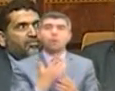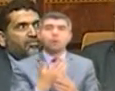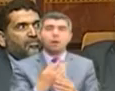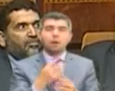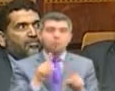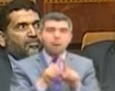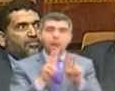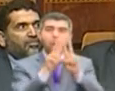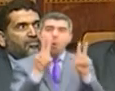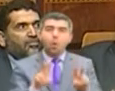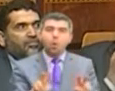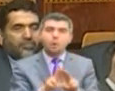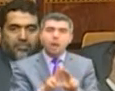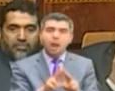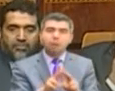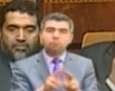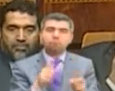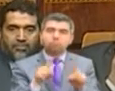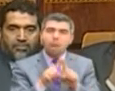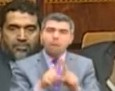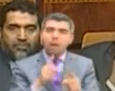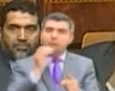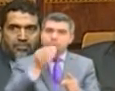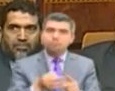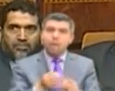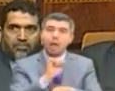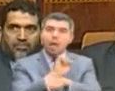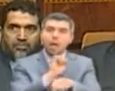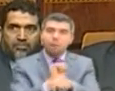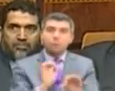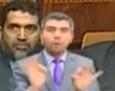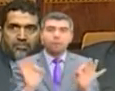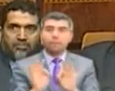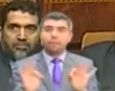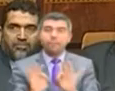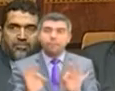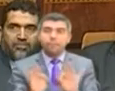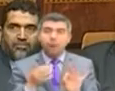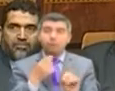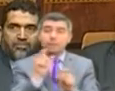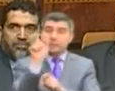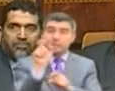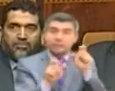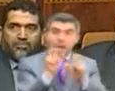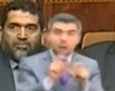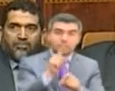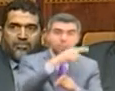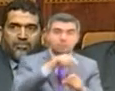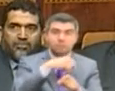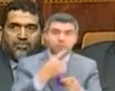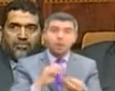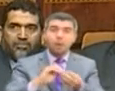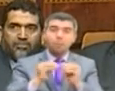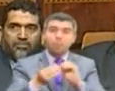عمل مضبوطة مع هذه الشركات، ما كاين عندها تغطية صحية، كاين حالات اجتماعية اللي عندها